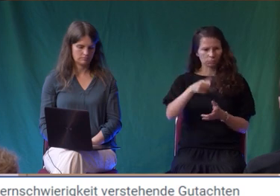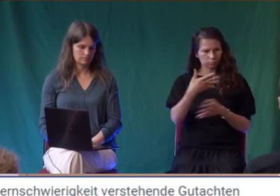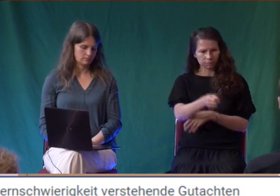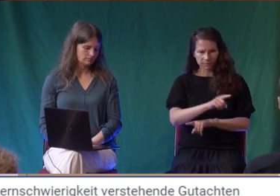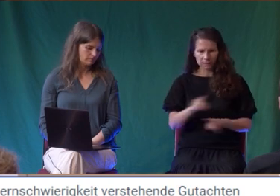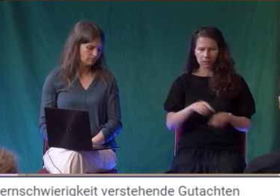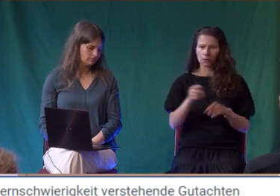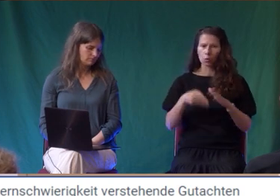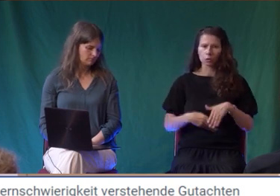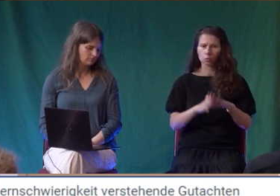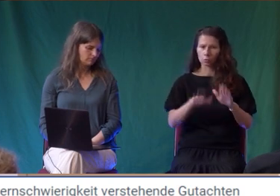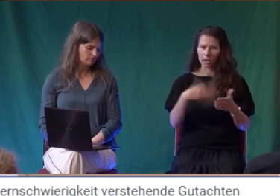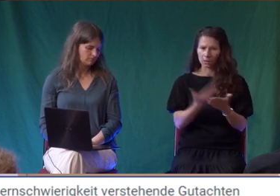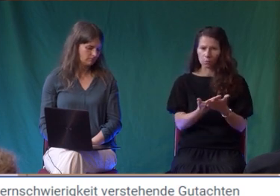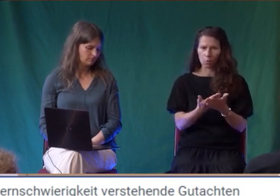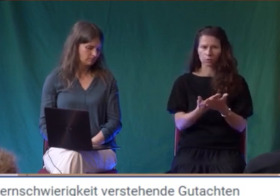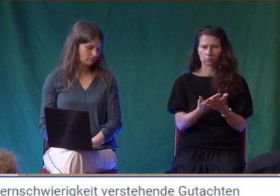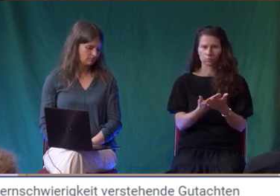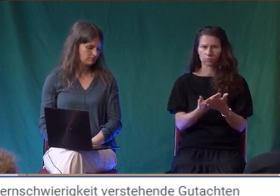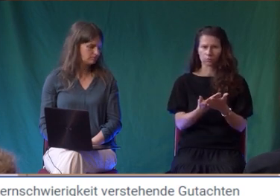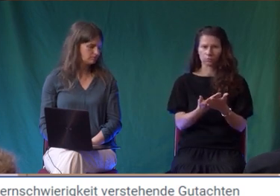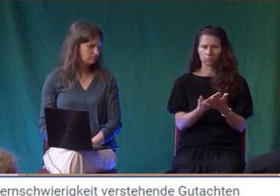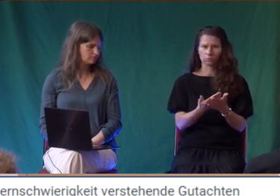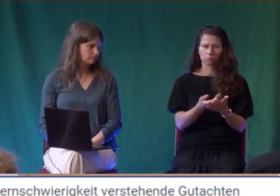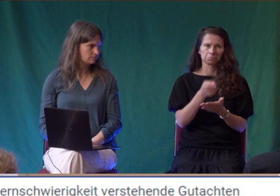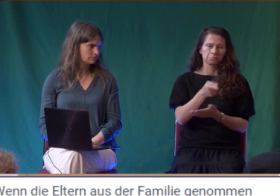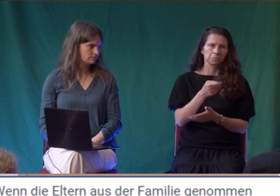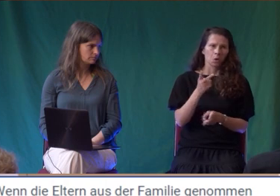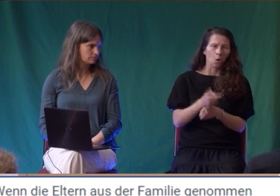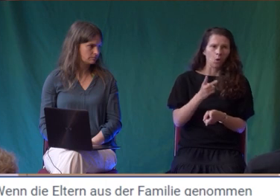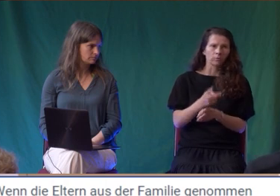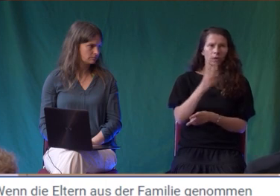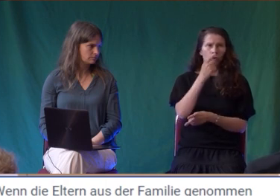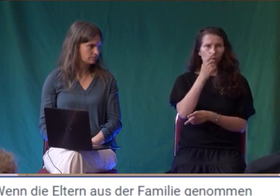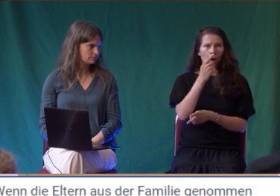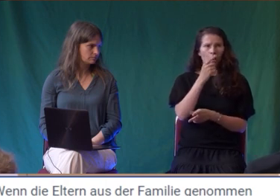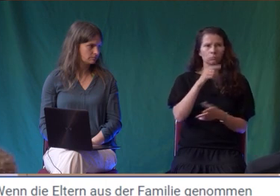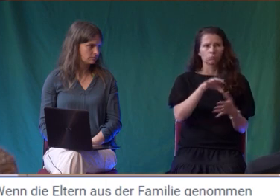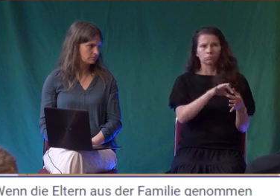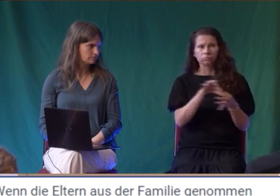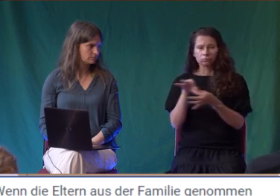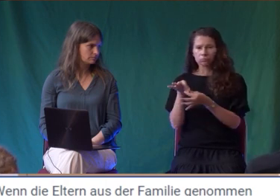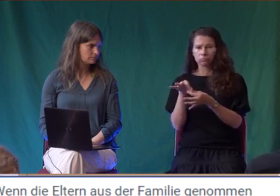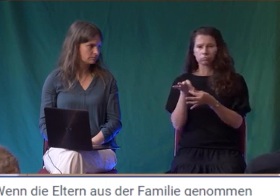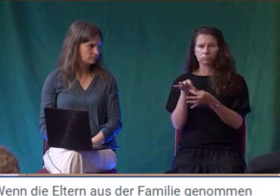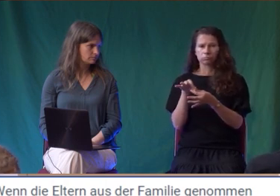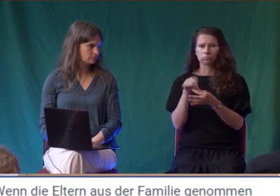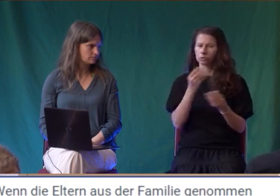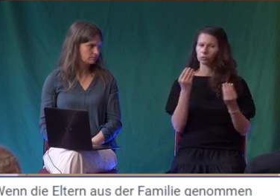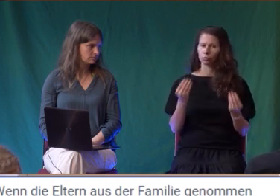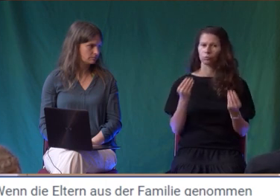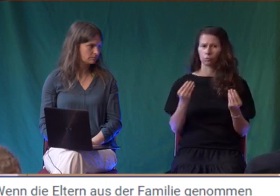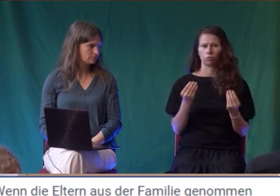Unterstützungsangebote ausschließlich oder oder ganz häufig nur im Kontext von den klassischen